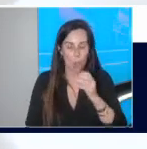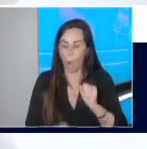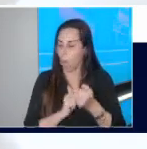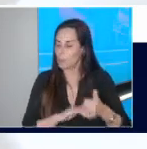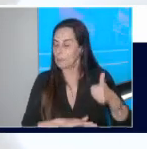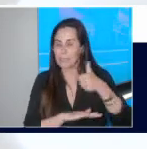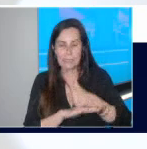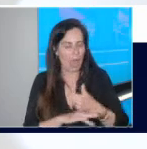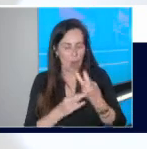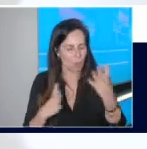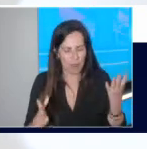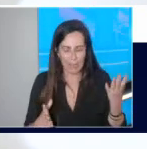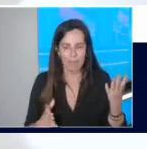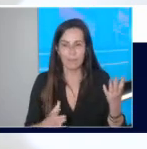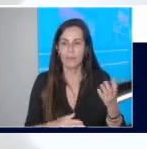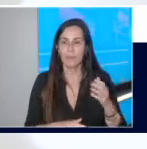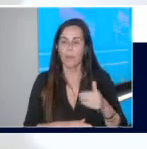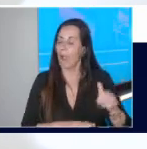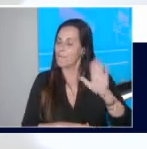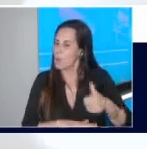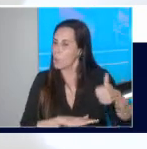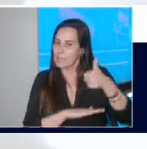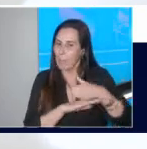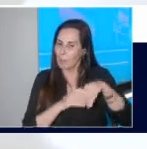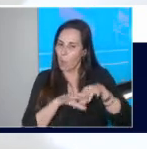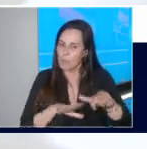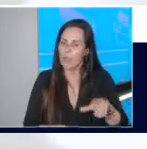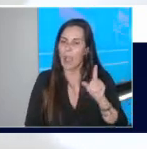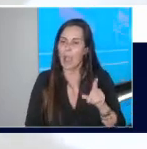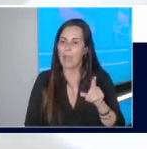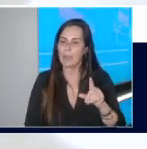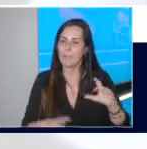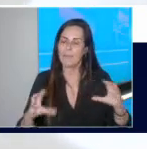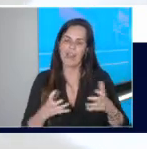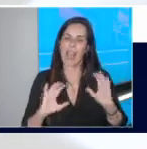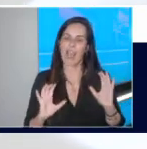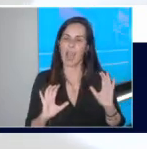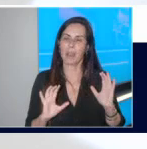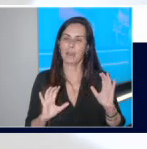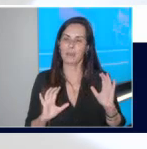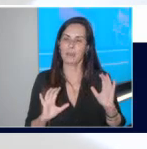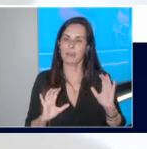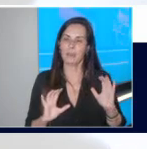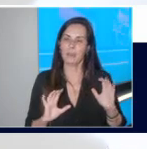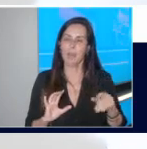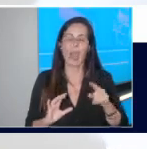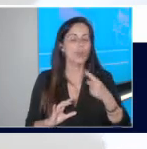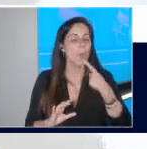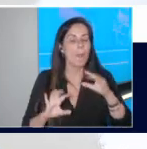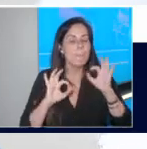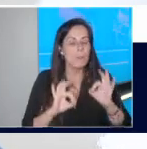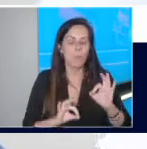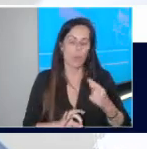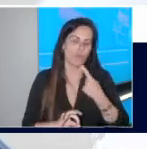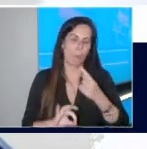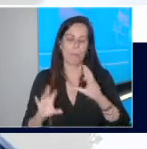שר זוטר, כמו שהיה בחילת הדרך, או שר בכיר בהמשך, אתה במפלגת ה-PAP, 100%, אתה מתבטא במה שהגדירו